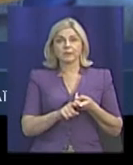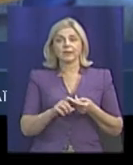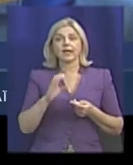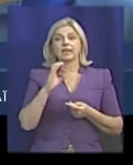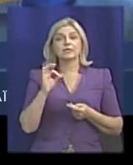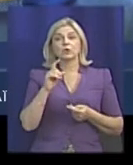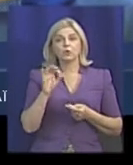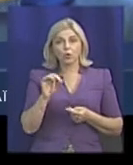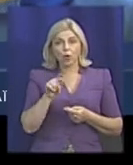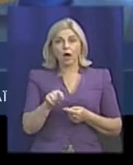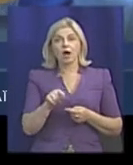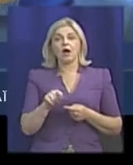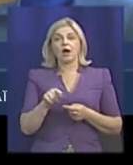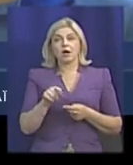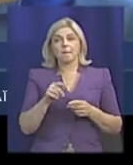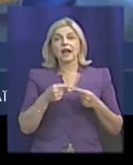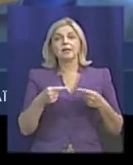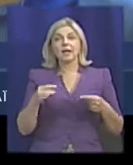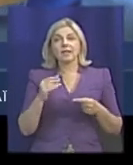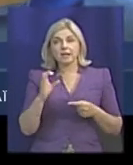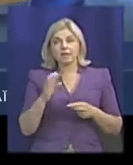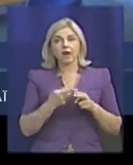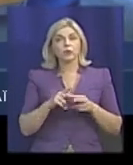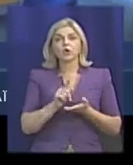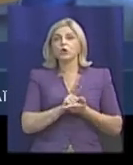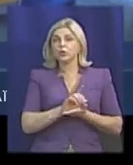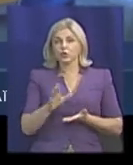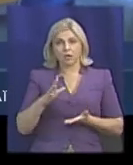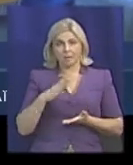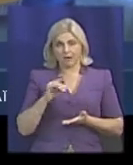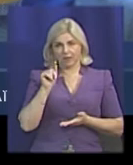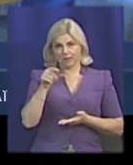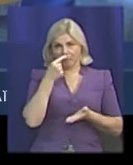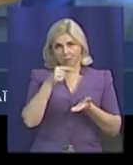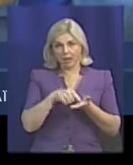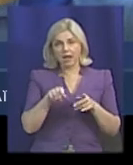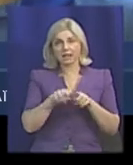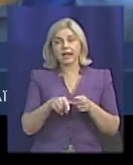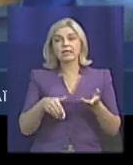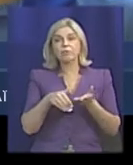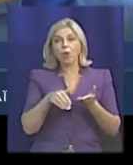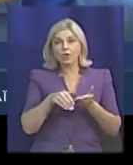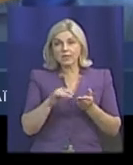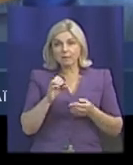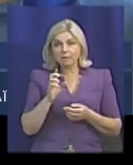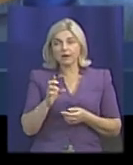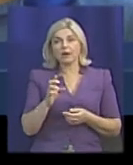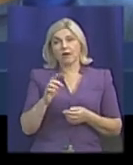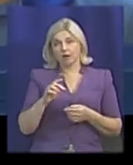слідчого ізолятору, предмети, які не повинні були там опинитися. У такий спосіб ув'язнені